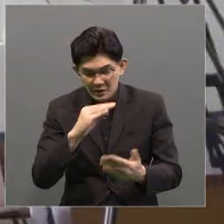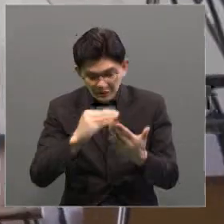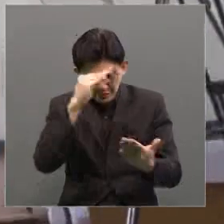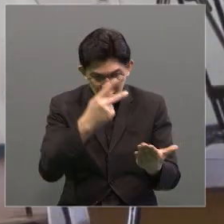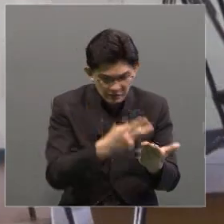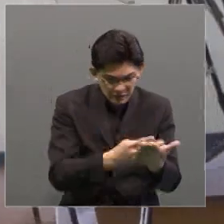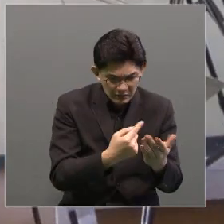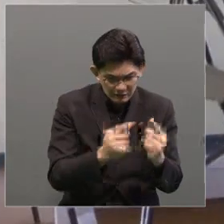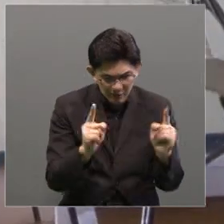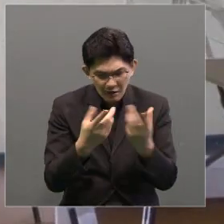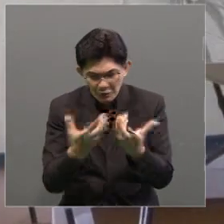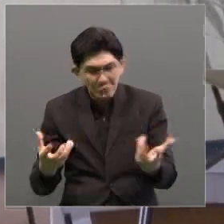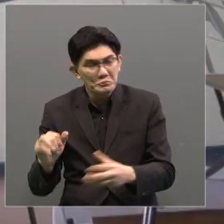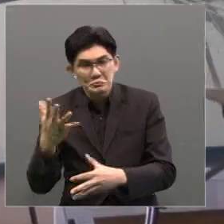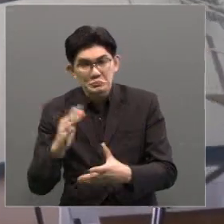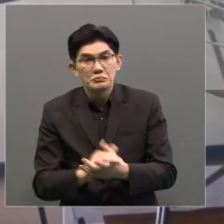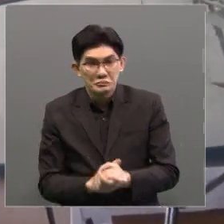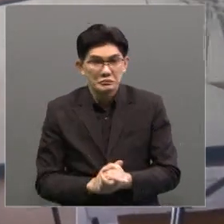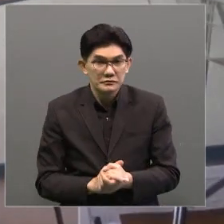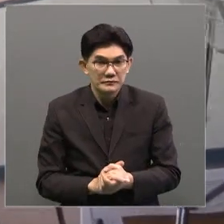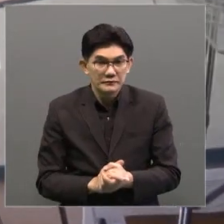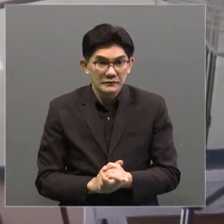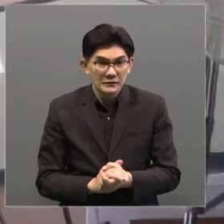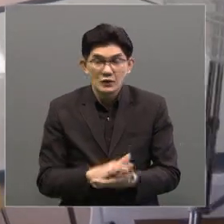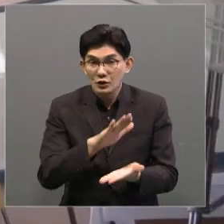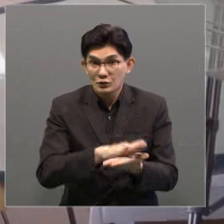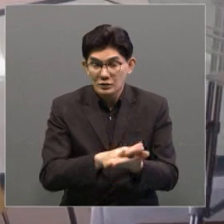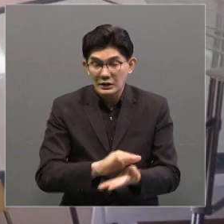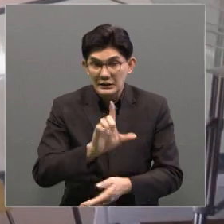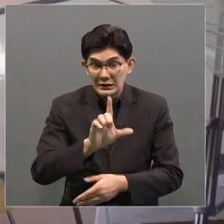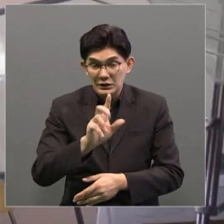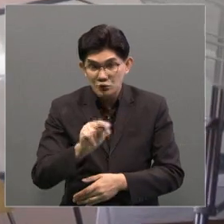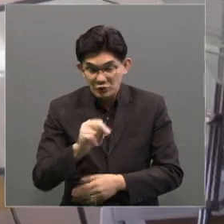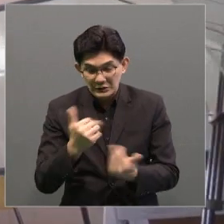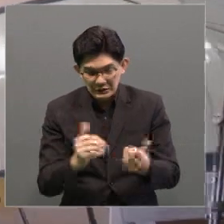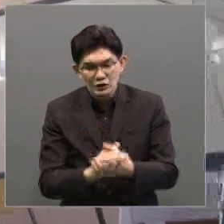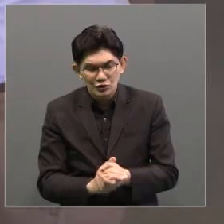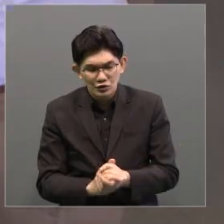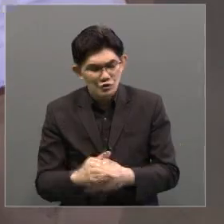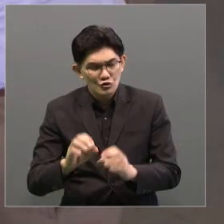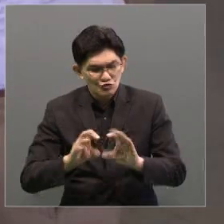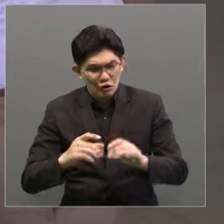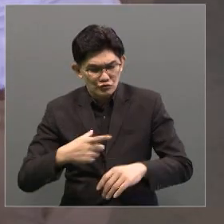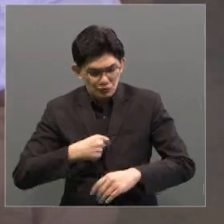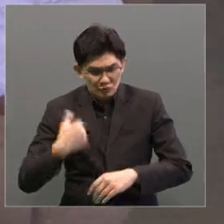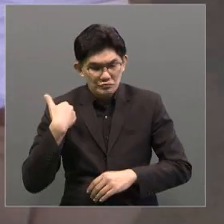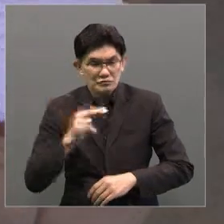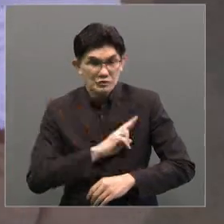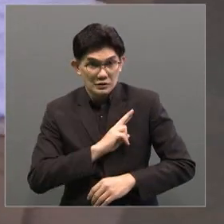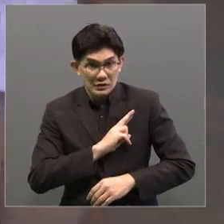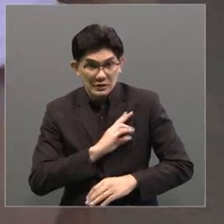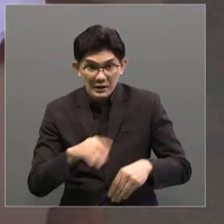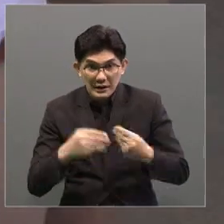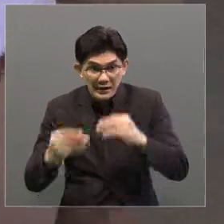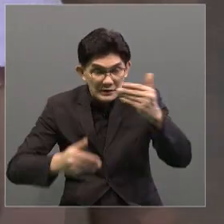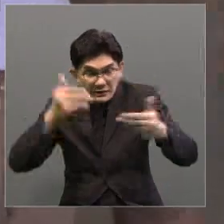จะไม่มีผลงานอย่างนี้ทีนี้เริงนกทาเนี่ยโชคดีหนึ่งก็คือคุณครูที่นี่เขามีความชอบเป็นส่วนตัวของเขาจึงทำให้กิจกรรม